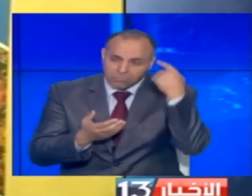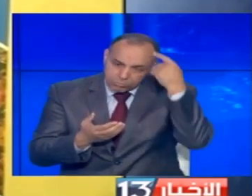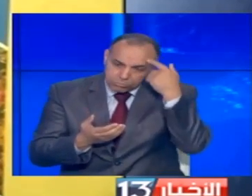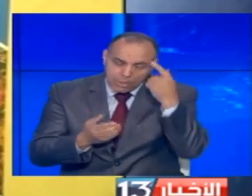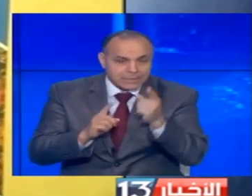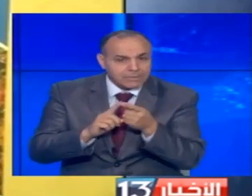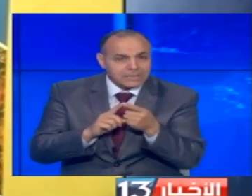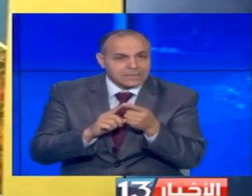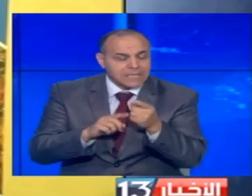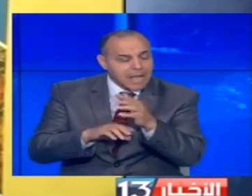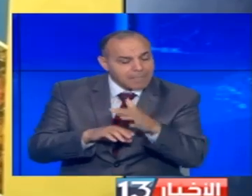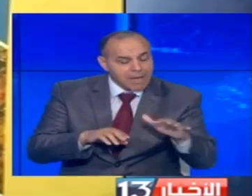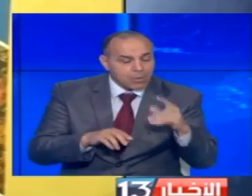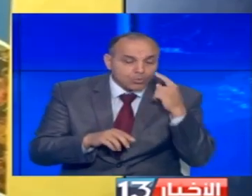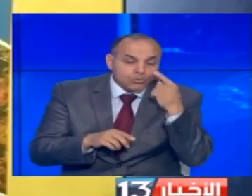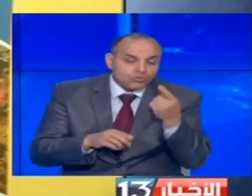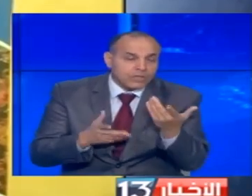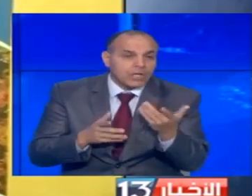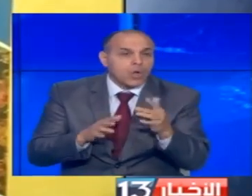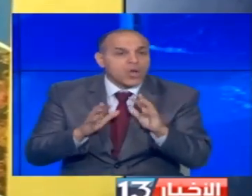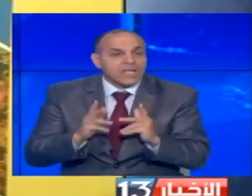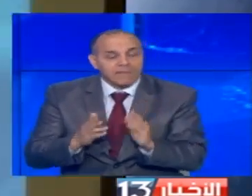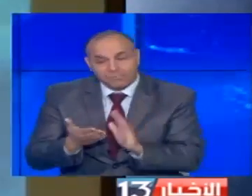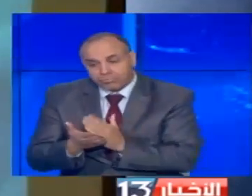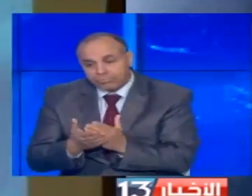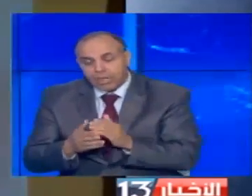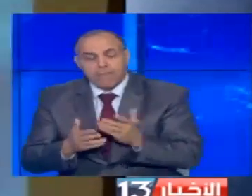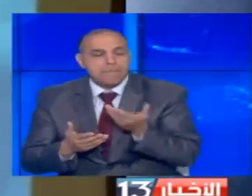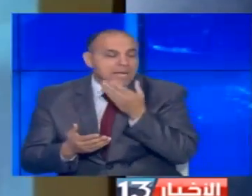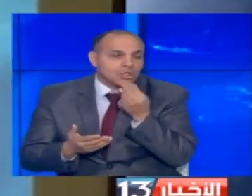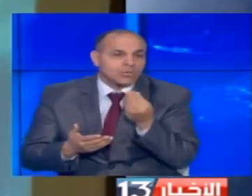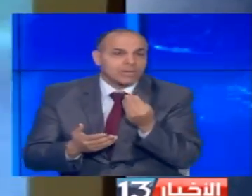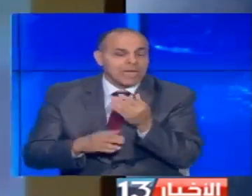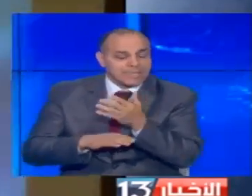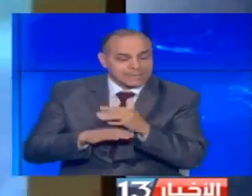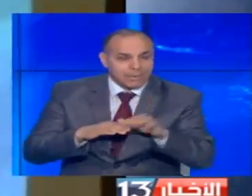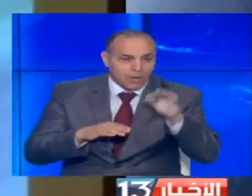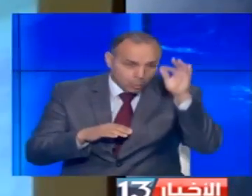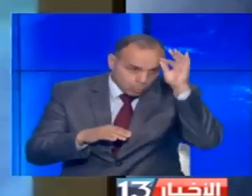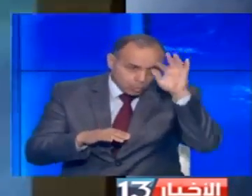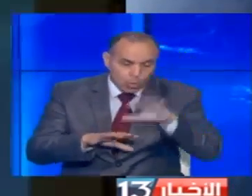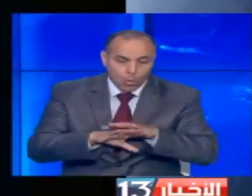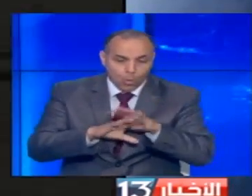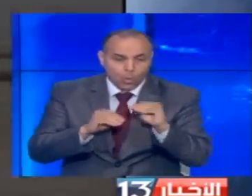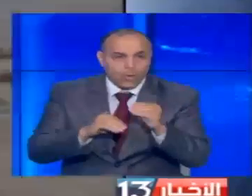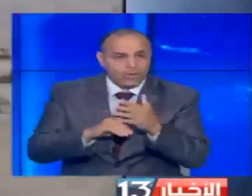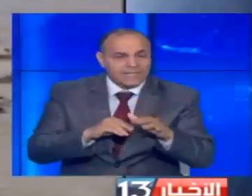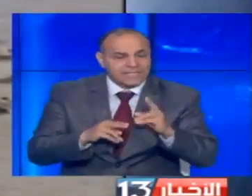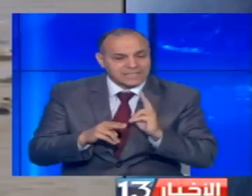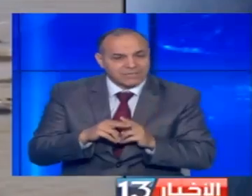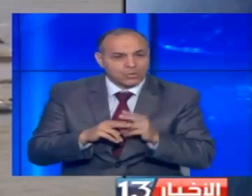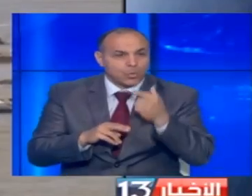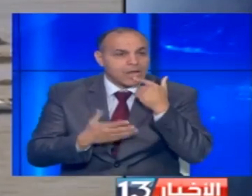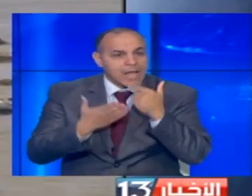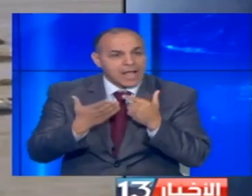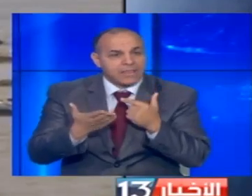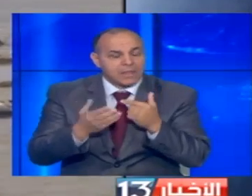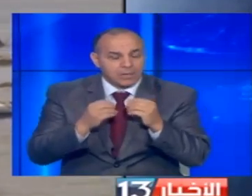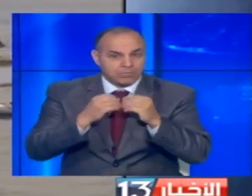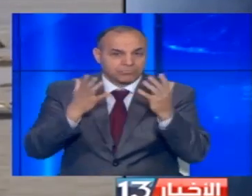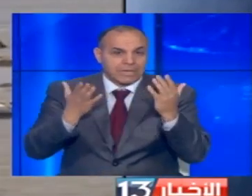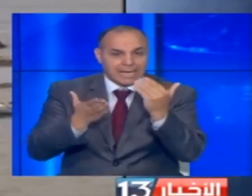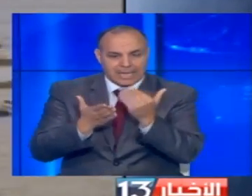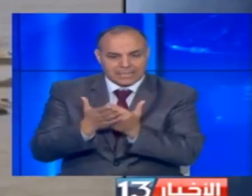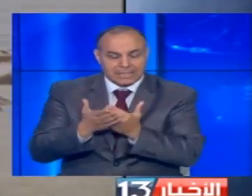خصوصيات الشواطئ اللي عندهم كيفيه اعداد هذه الامثله السواحل التونسيه عموما وسواحل سفقس خصوصا منفتحه على